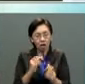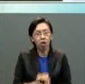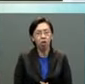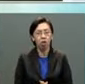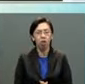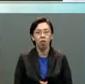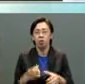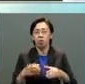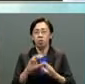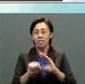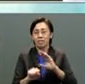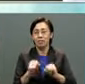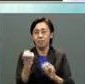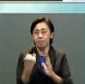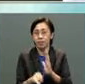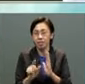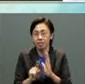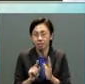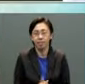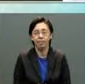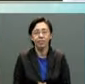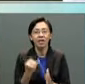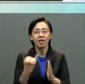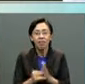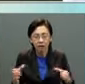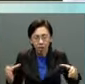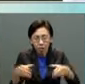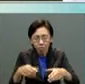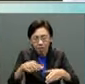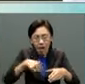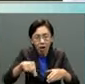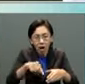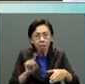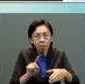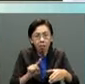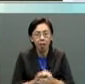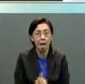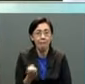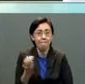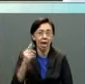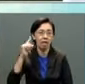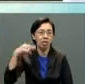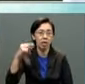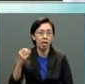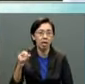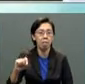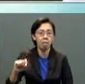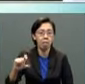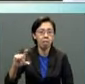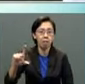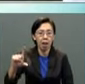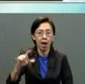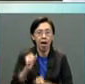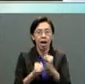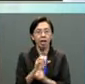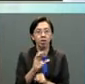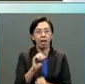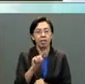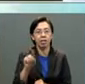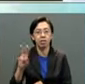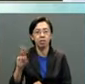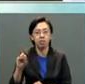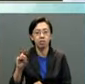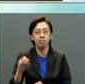ที่ถูกดำเนินคดีในคดีมั่วสุมชุมนุมกันเนี่ยไปพุ่งขึ้นที่ผู้หญิงครับอายุประมาณ51ถึง60